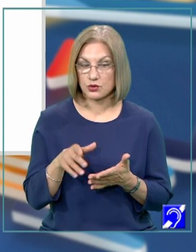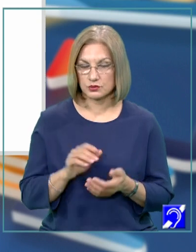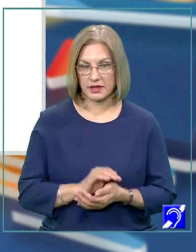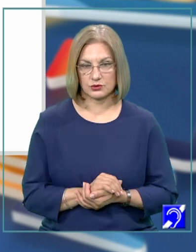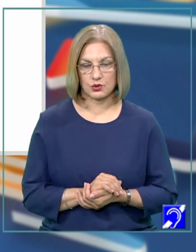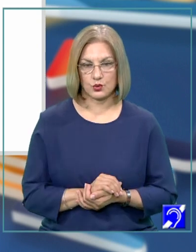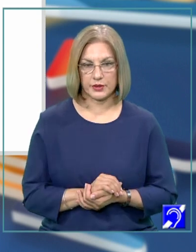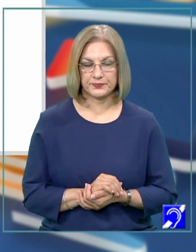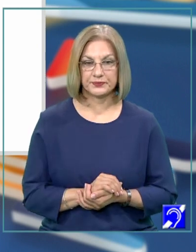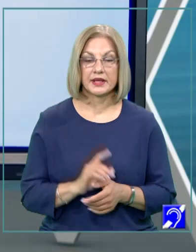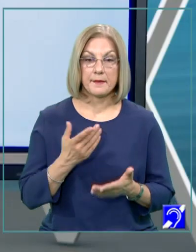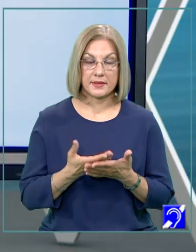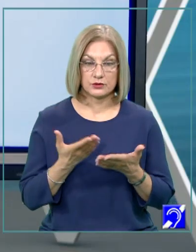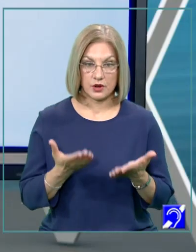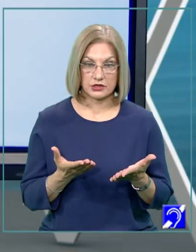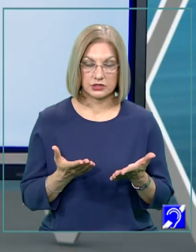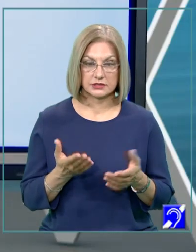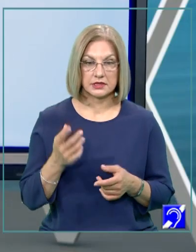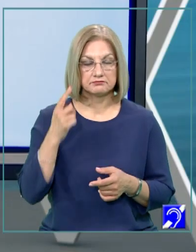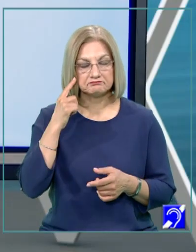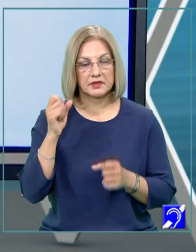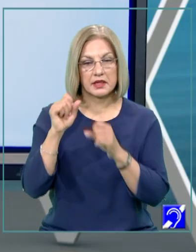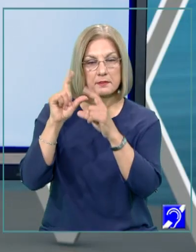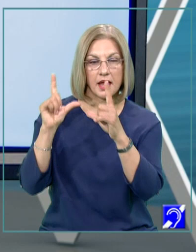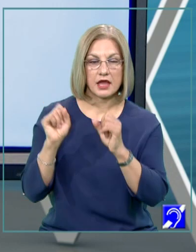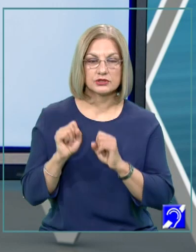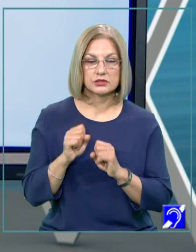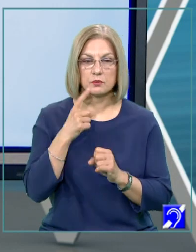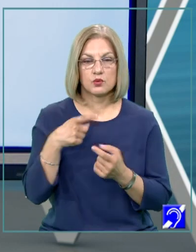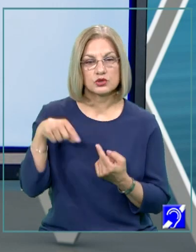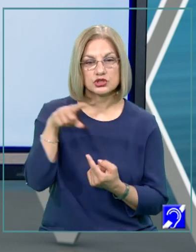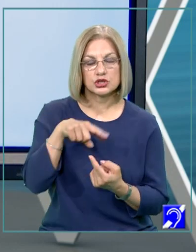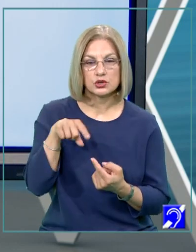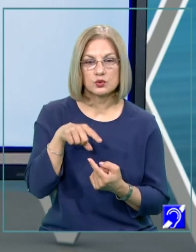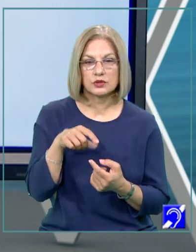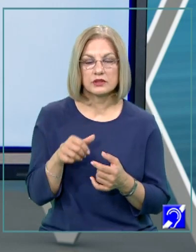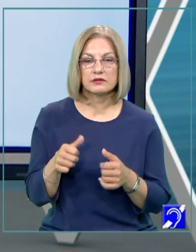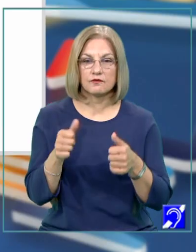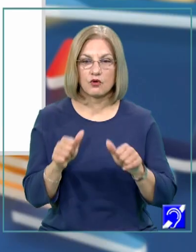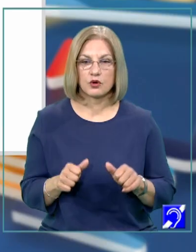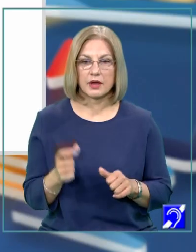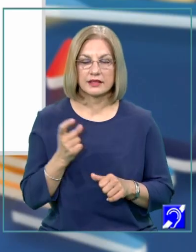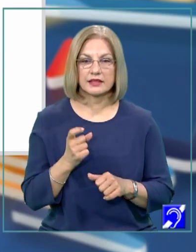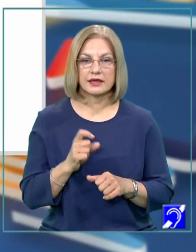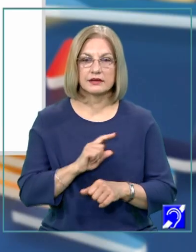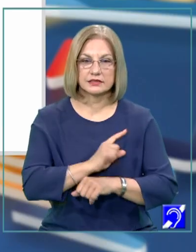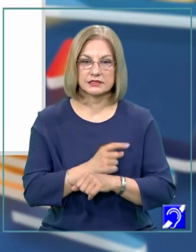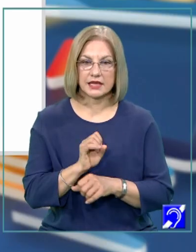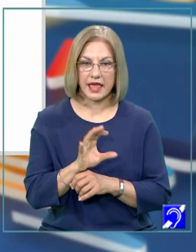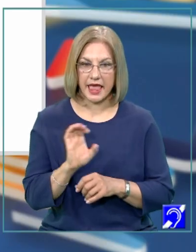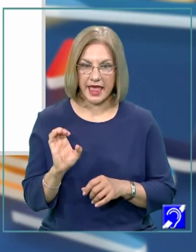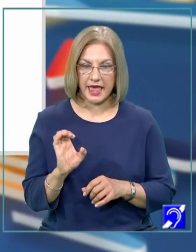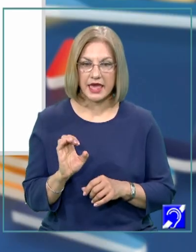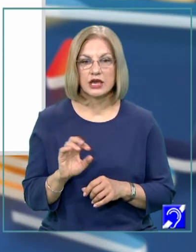pentru aceasta să ne imaginăm un circuit format dintr o sursă de tensiune electromotoare e